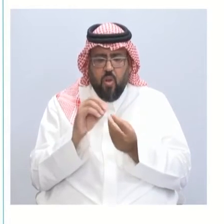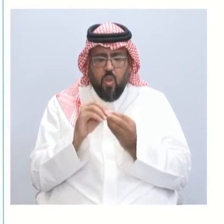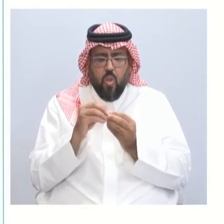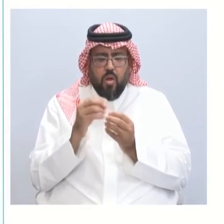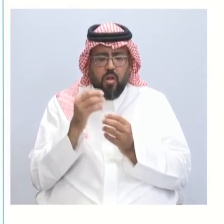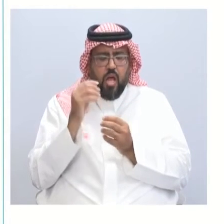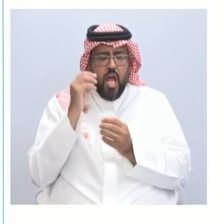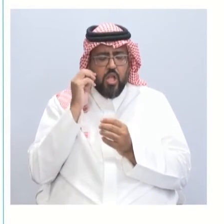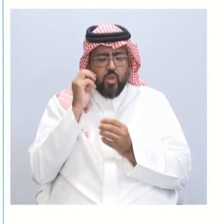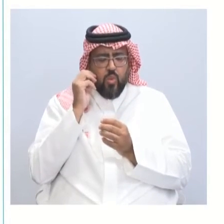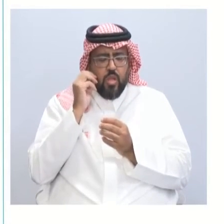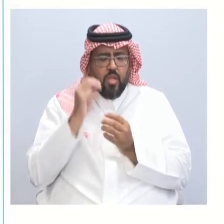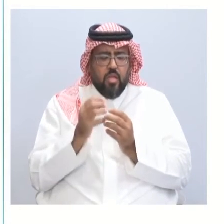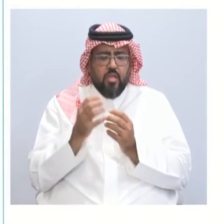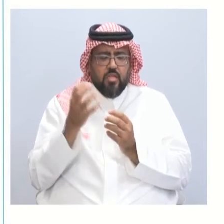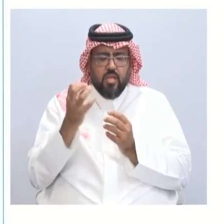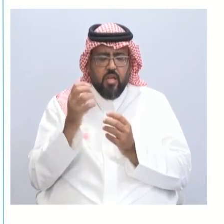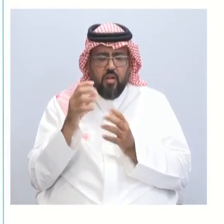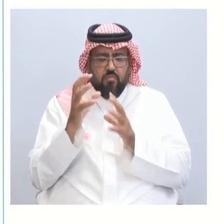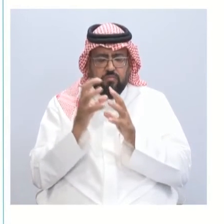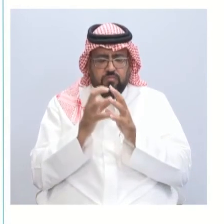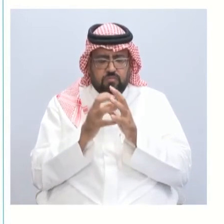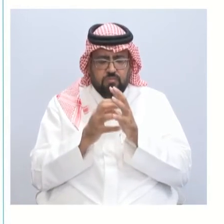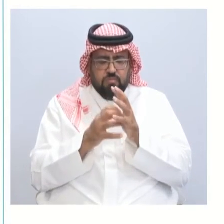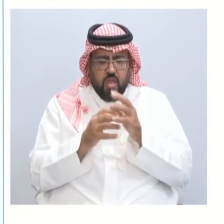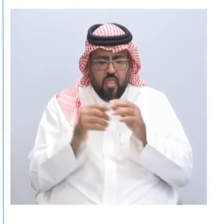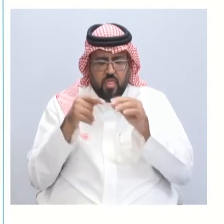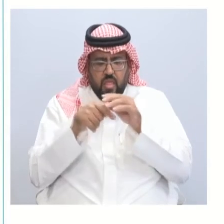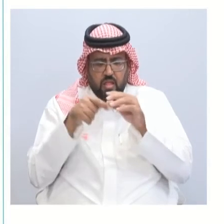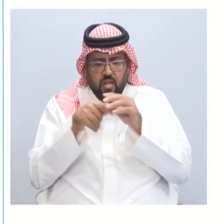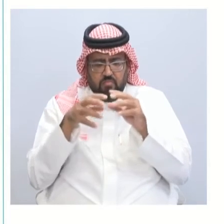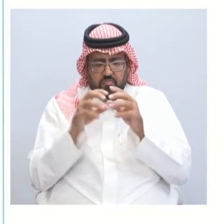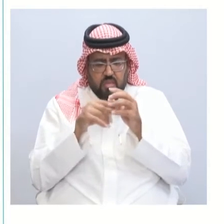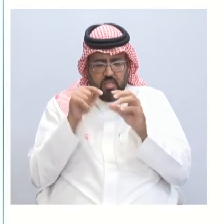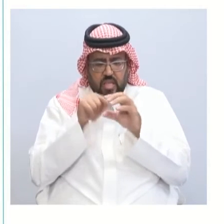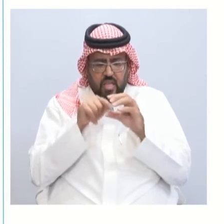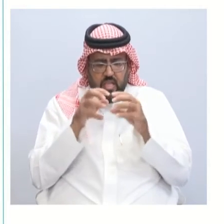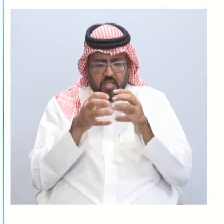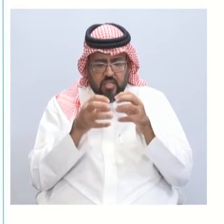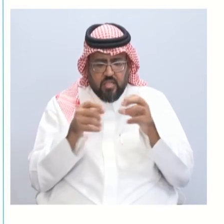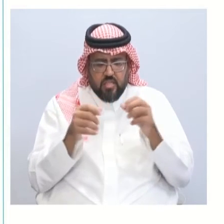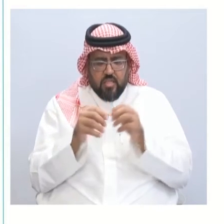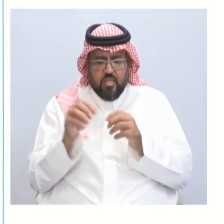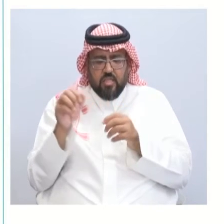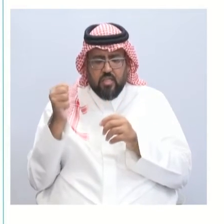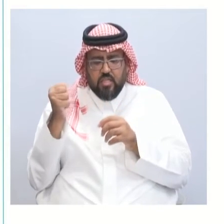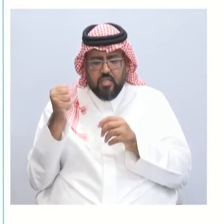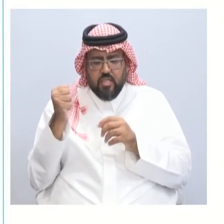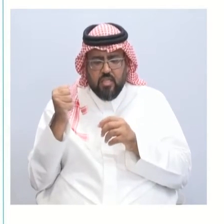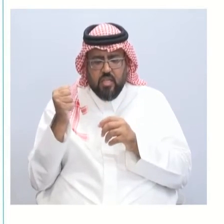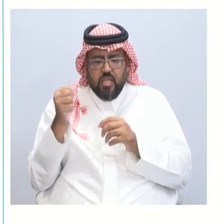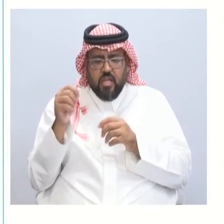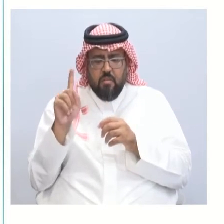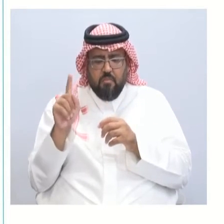واضح صخر رسوبي اثرت فيها التجويه لدينا هنا صخر